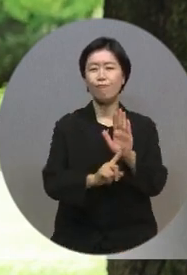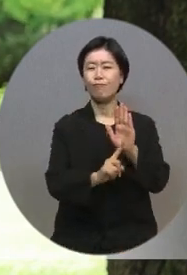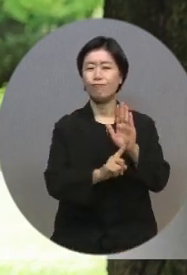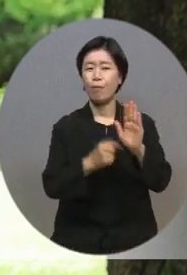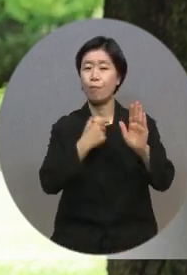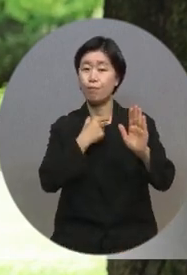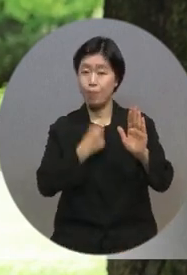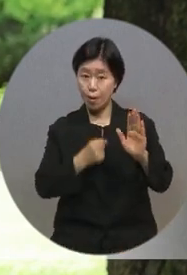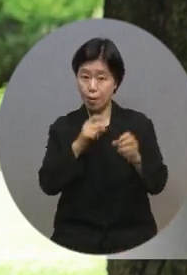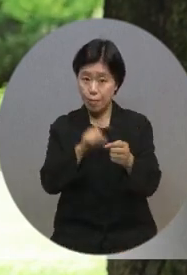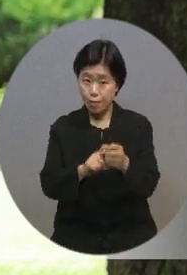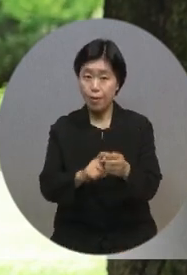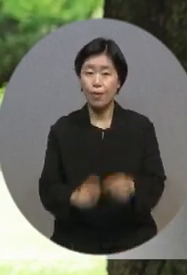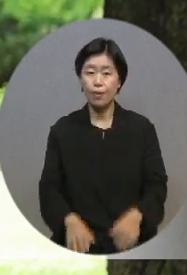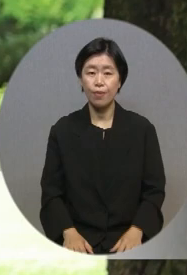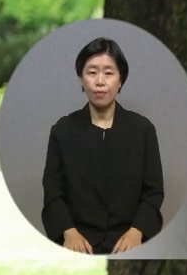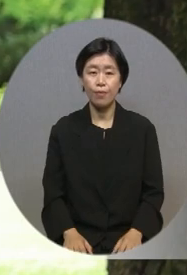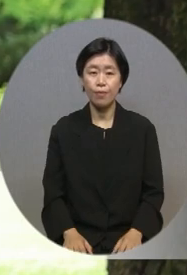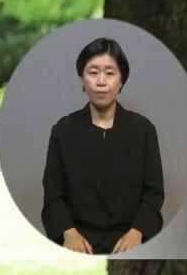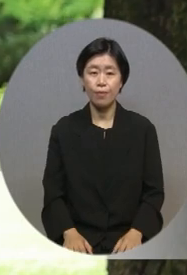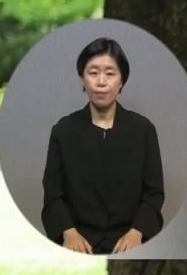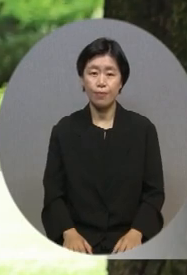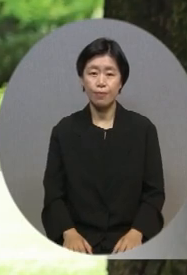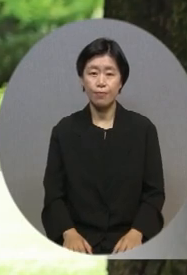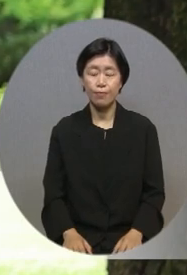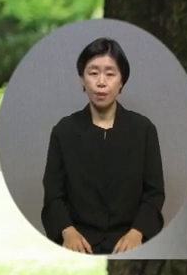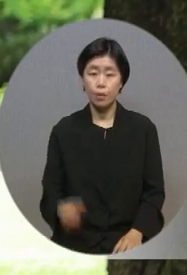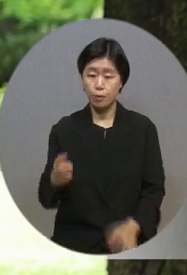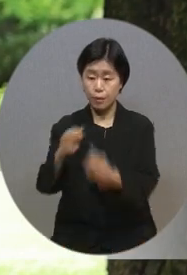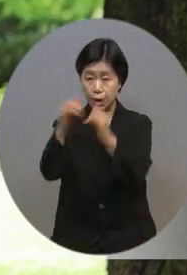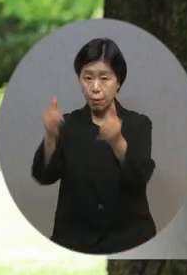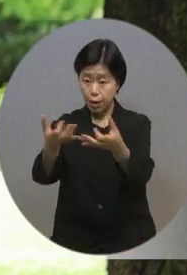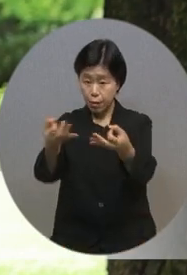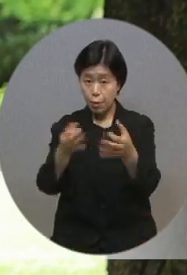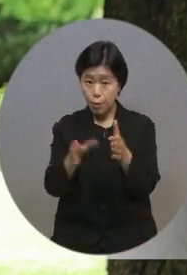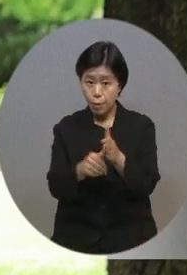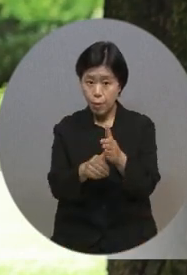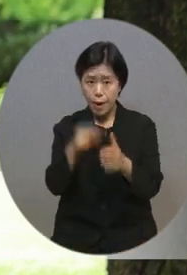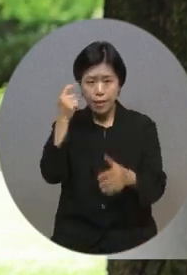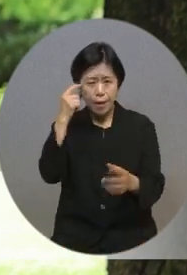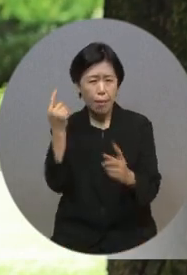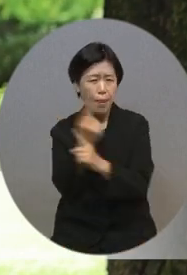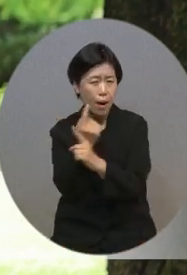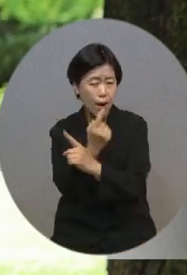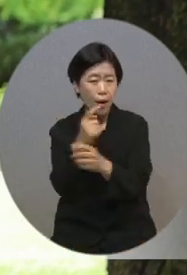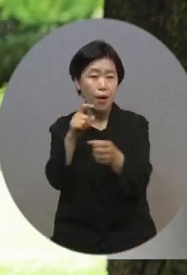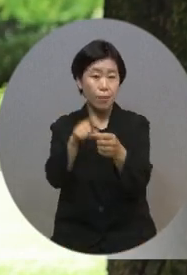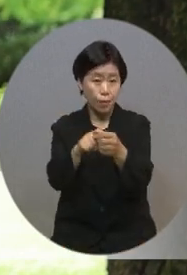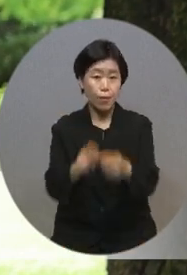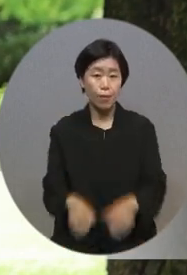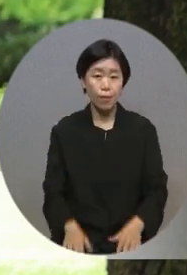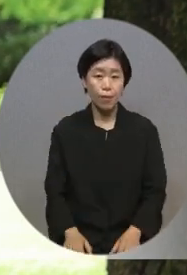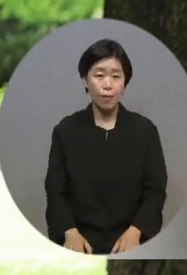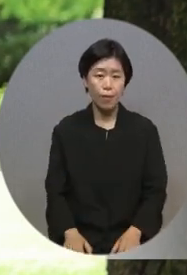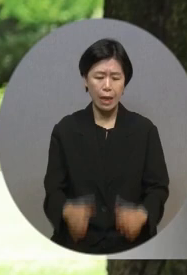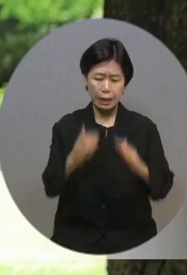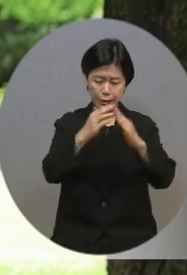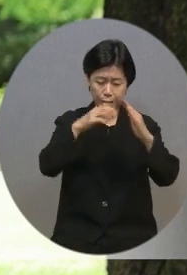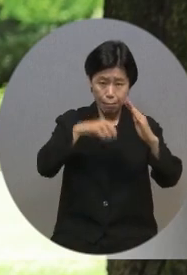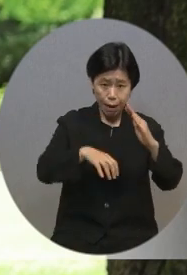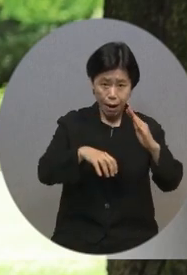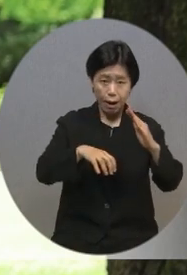사회에 알리고 그리고 그 사회인들의 입양에 대한 인식을 개선시키기 위해서는 우리가 밖으로